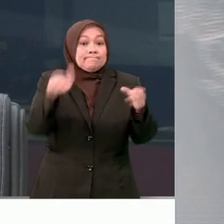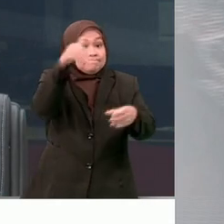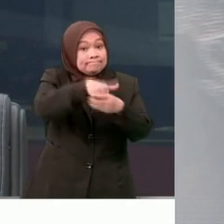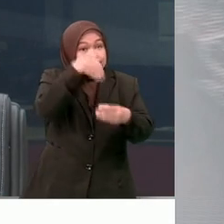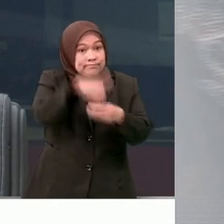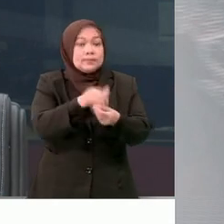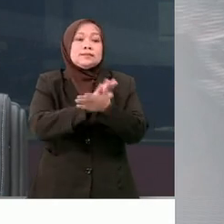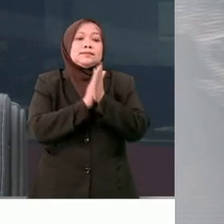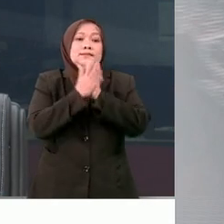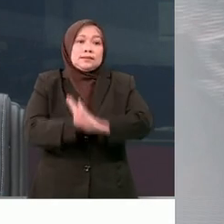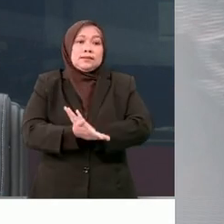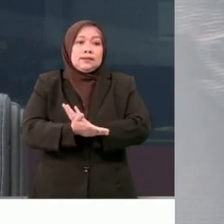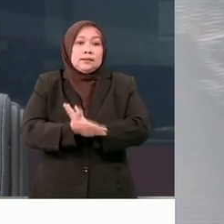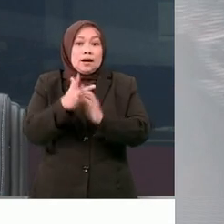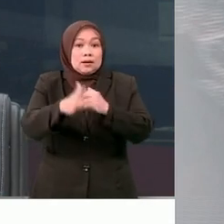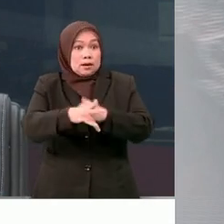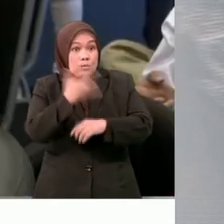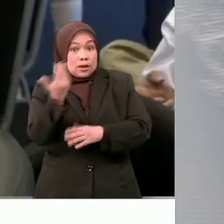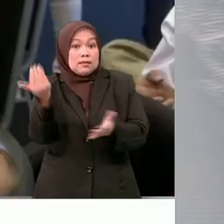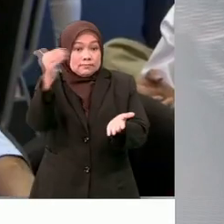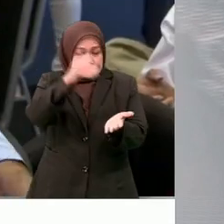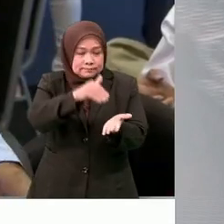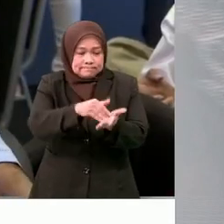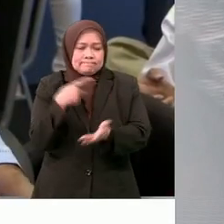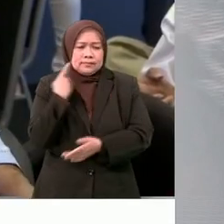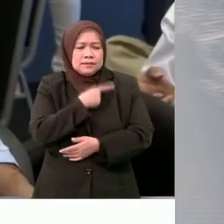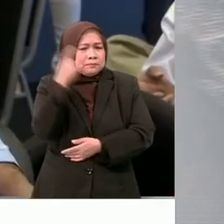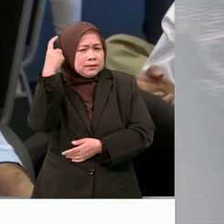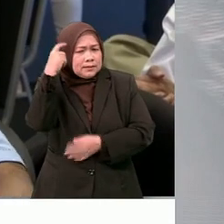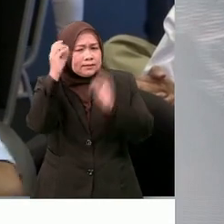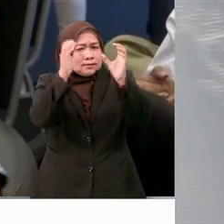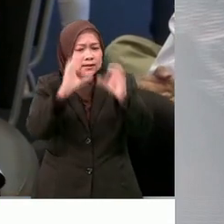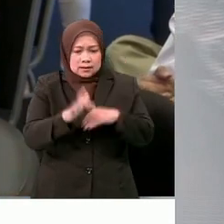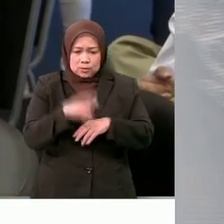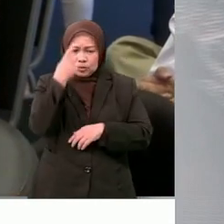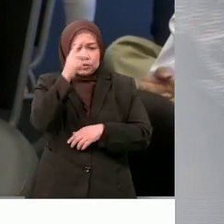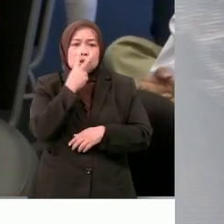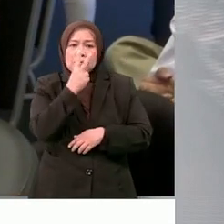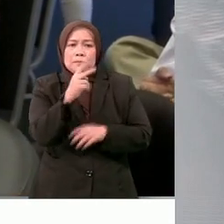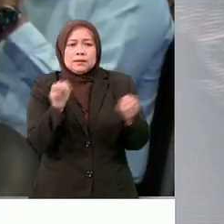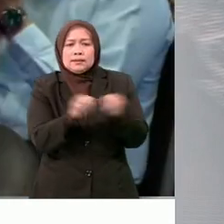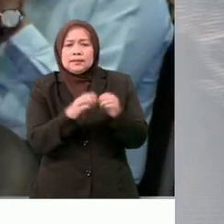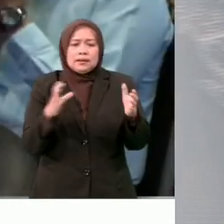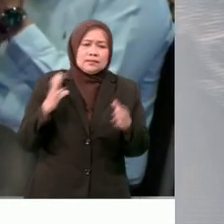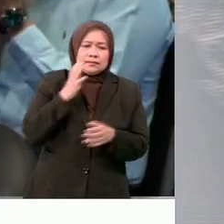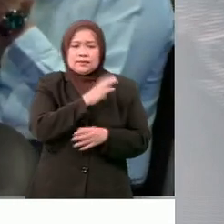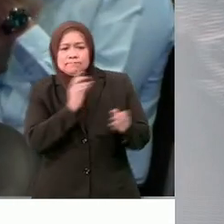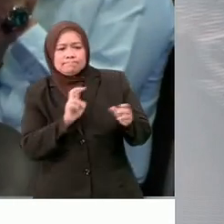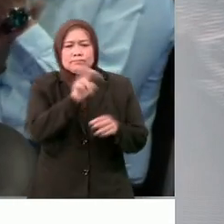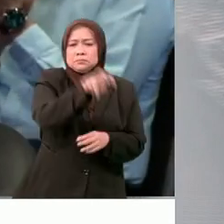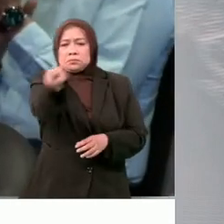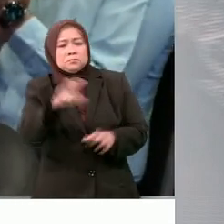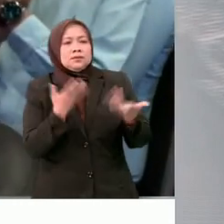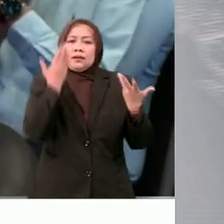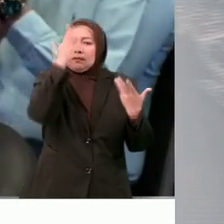Joe maka dari awal lagi langkah Perlu diambil supaya tidak dilihat sebagai calon payung terjun atau